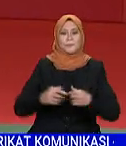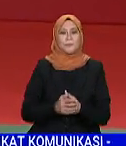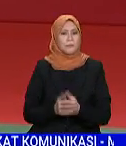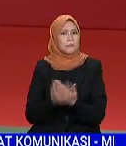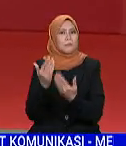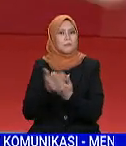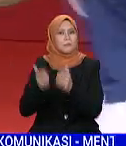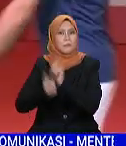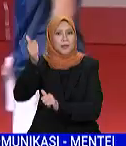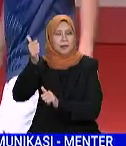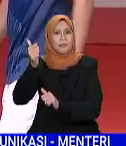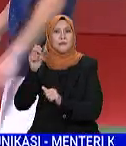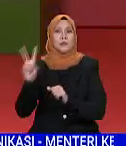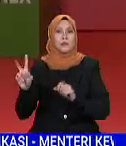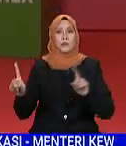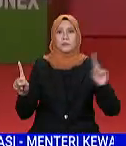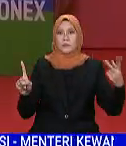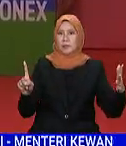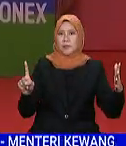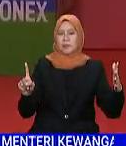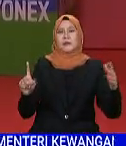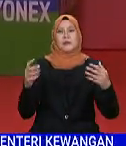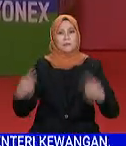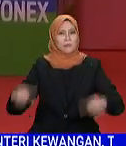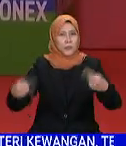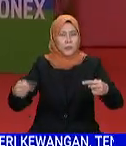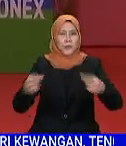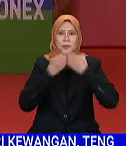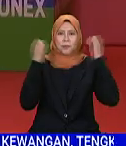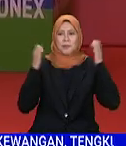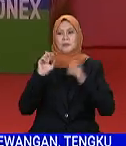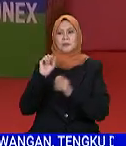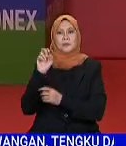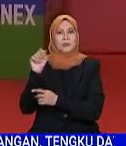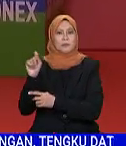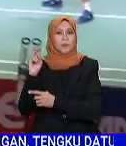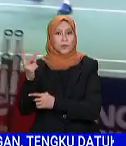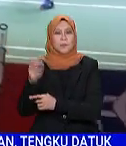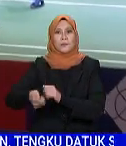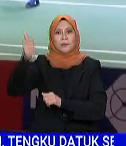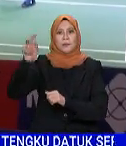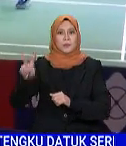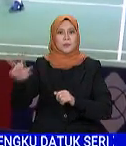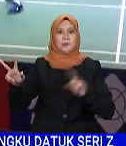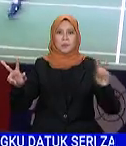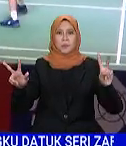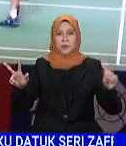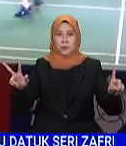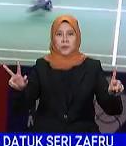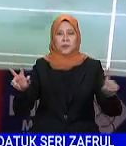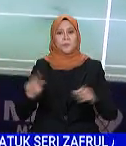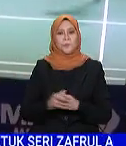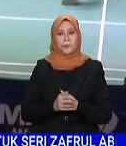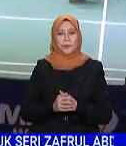Mudah memenangi set pertama 21-15, mereka diberi tentangan hebat di set kedua sebelum menang 23-21. Sementara